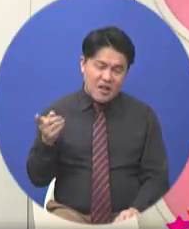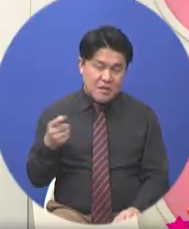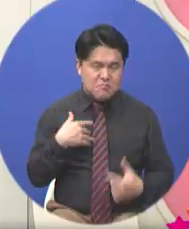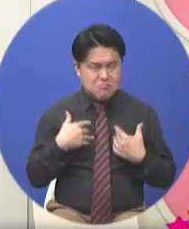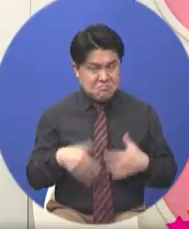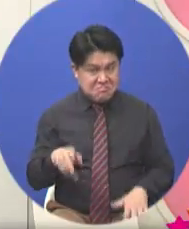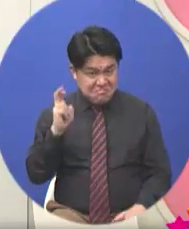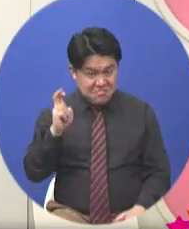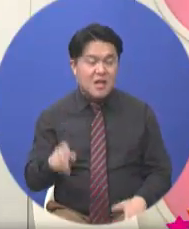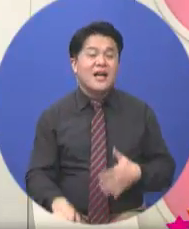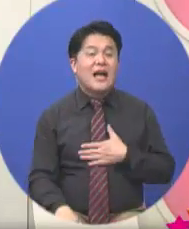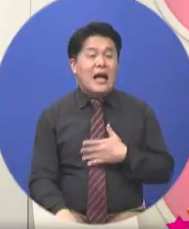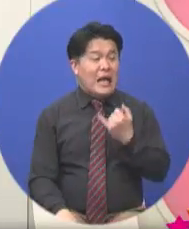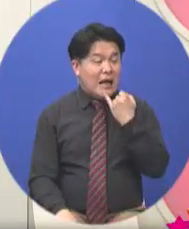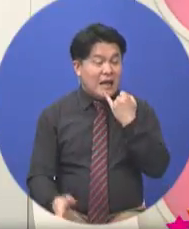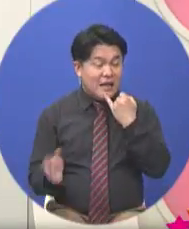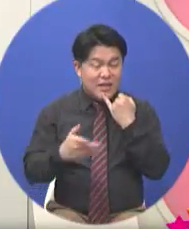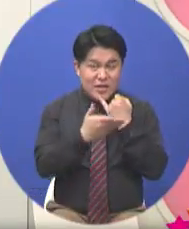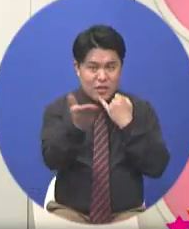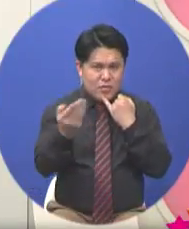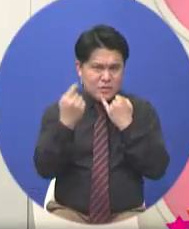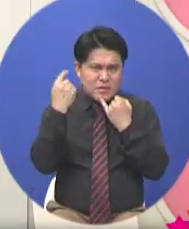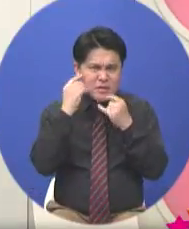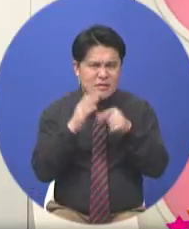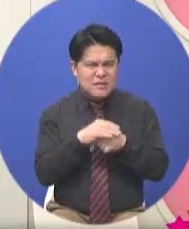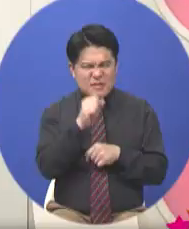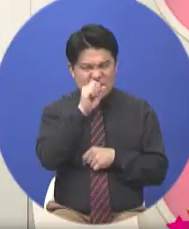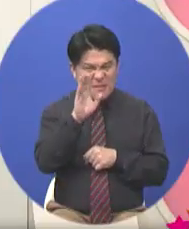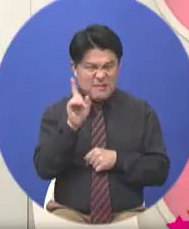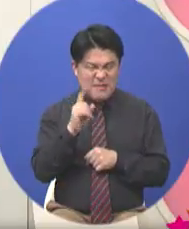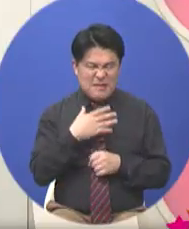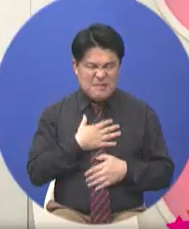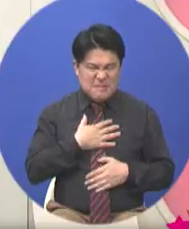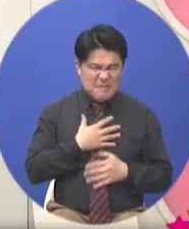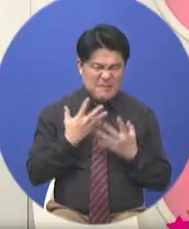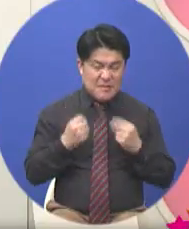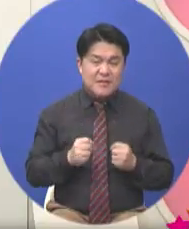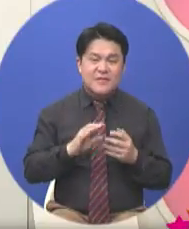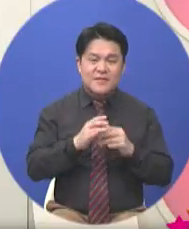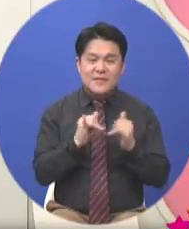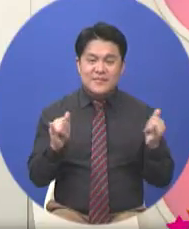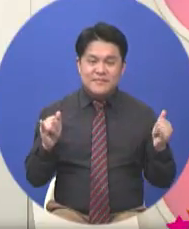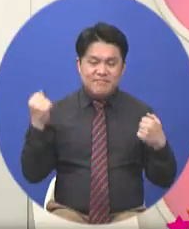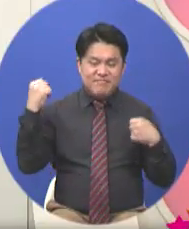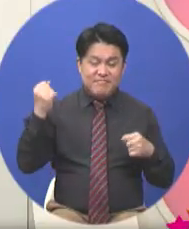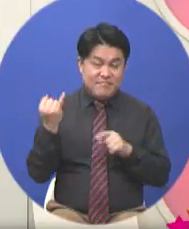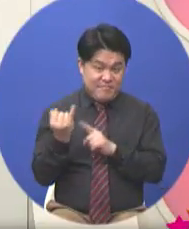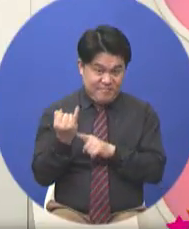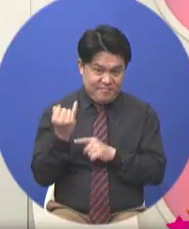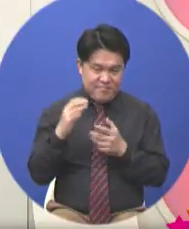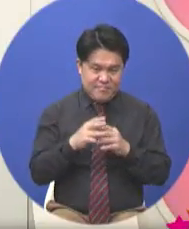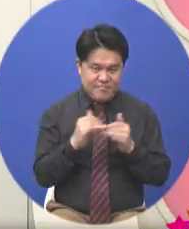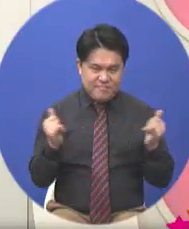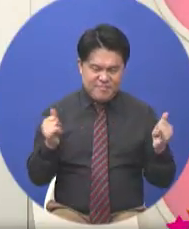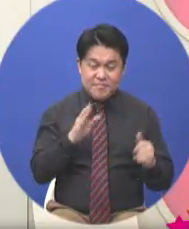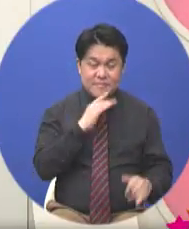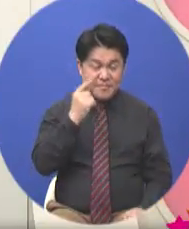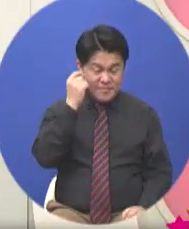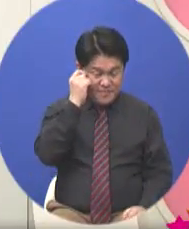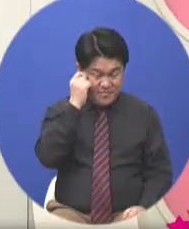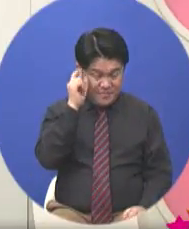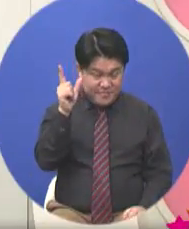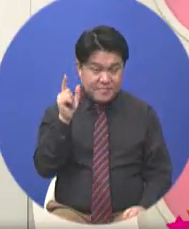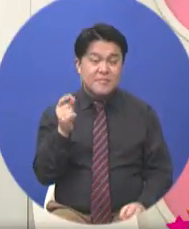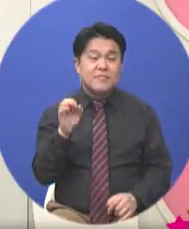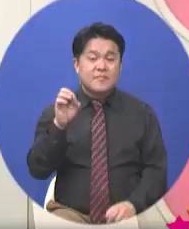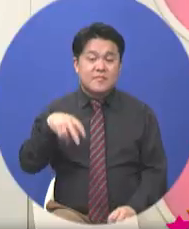피곤해서 그렇죠? 네, 아니, 저는 괜찮은데요. 시청자 여러분들께 그래요. 좋지 않은 소리를 들려드릴까 봐. 국민 여우, 국민 아주 똑순이